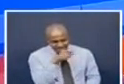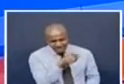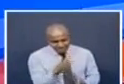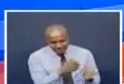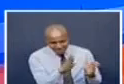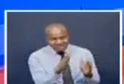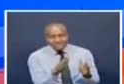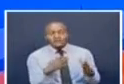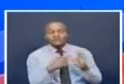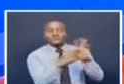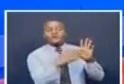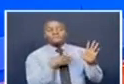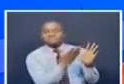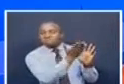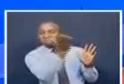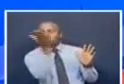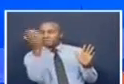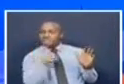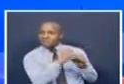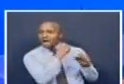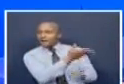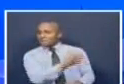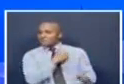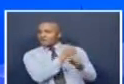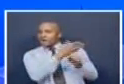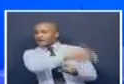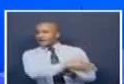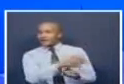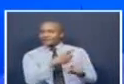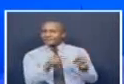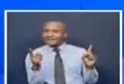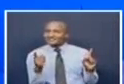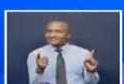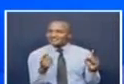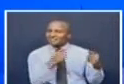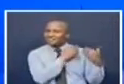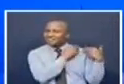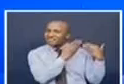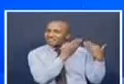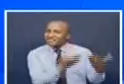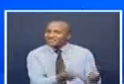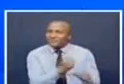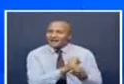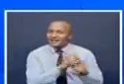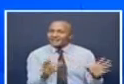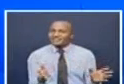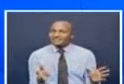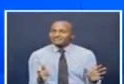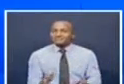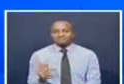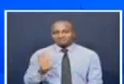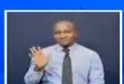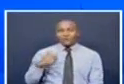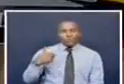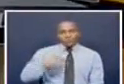ya kuwarubuni wapiga kura kuonyesha kwamba tunafanya kazi wakati pengine ndio kwanza muhula umekwisha? Hapana, tumekuwa